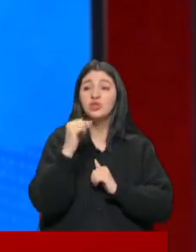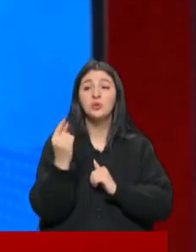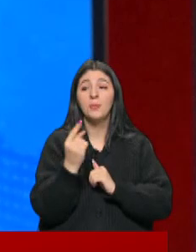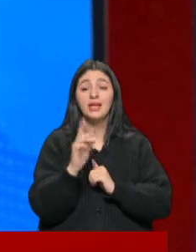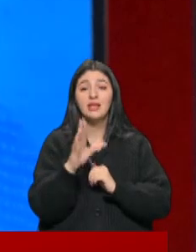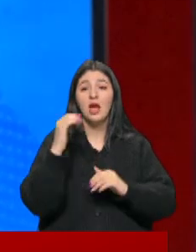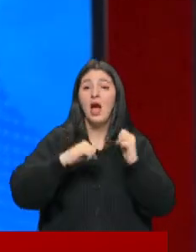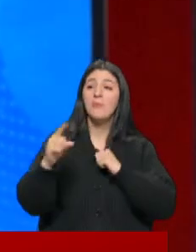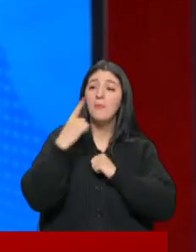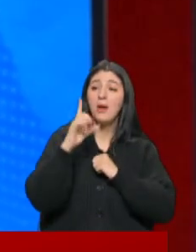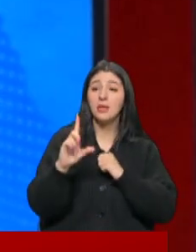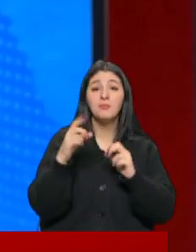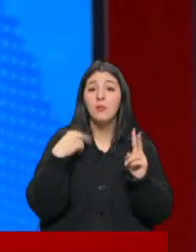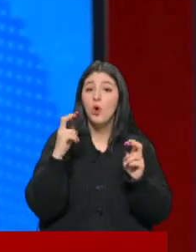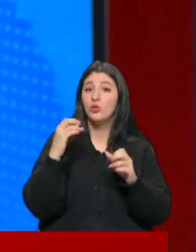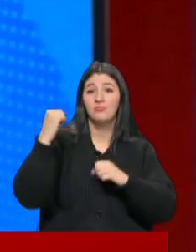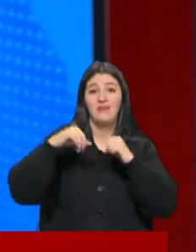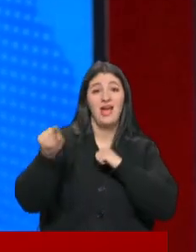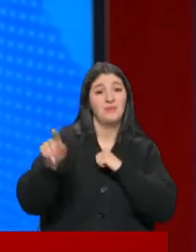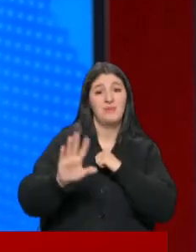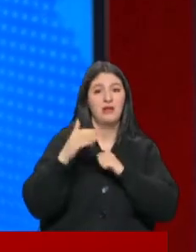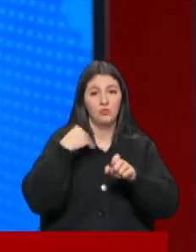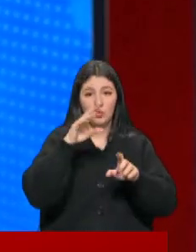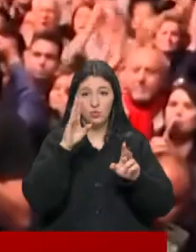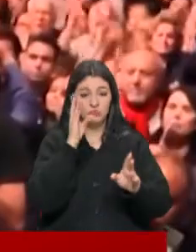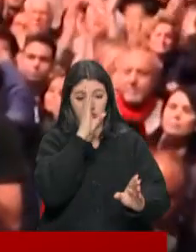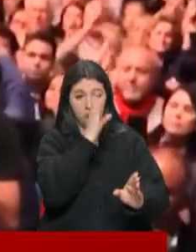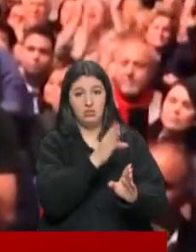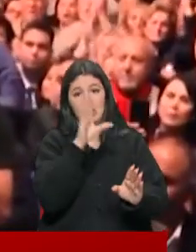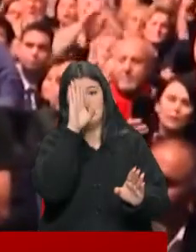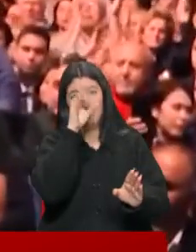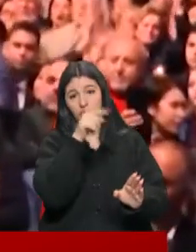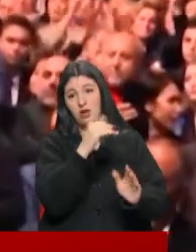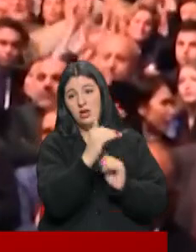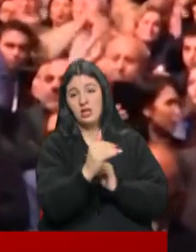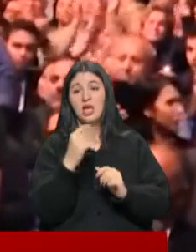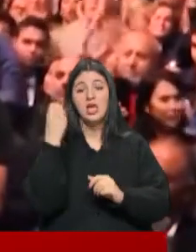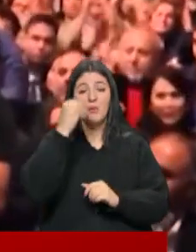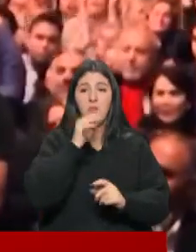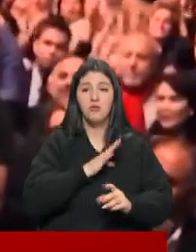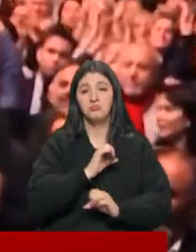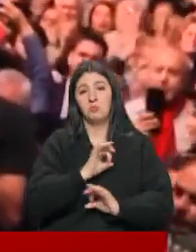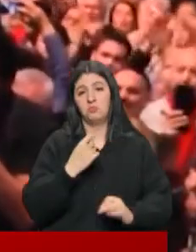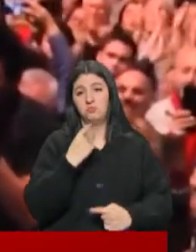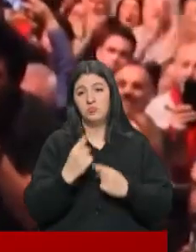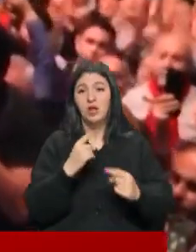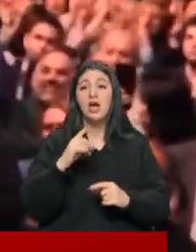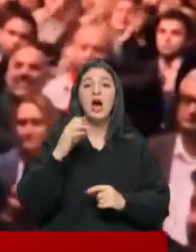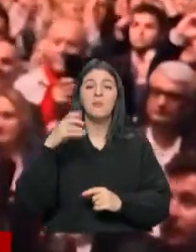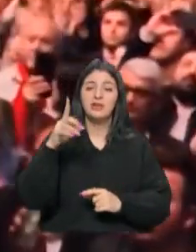rakiple ilgilenmedim. Mevzum rakip değil çünkü benim mevzum İstanbul halkı. Ekrem İmamoğlu iddialı. AK Parti ise İstanbul'a aday arıyor.